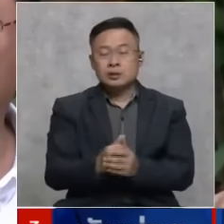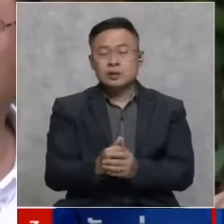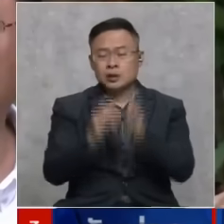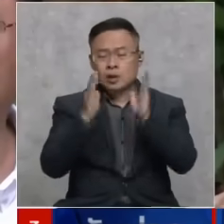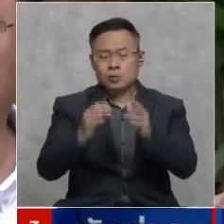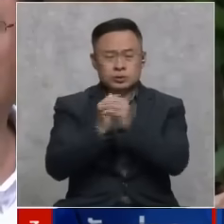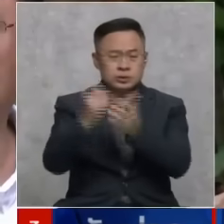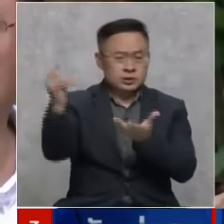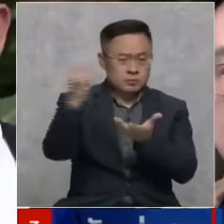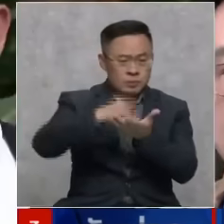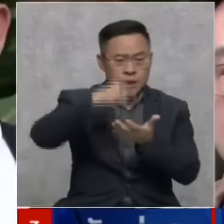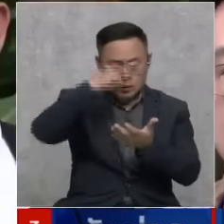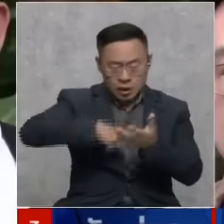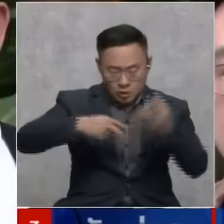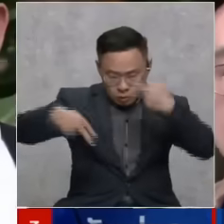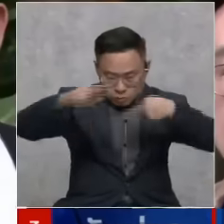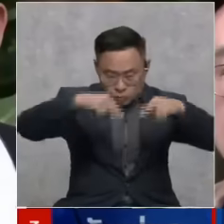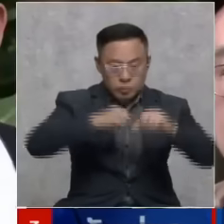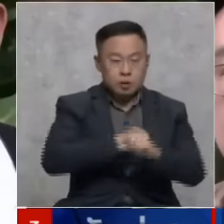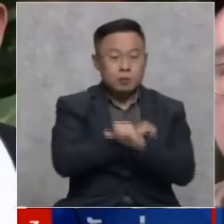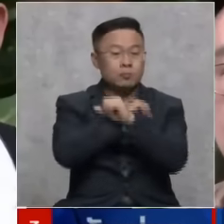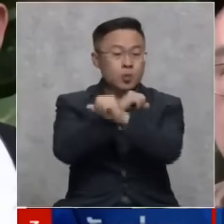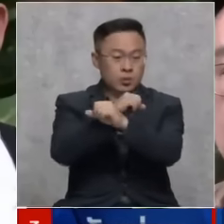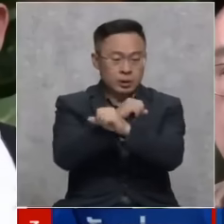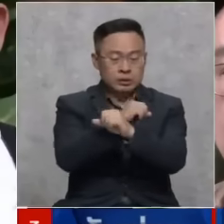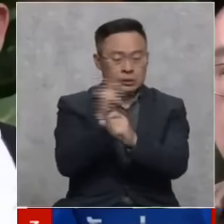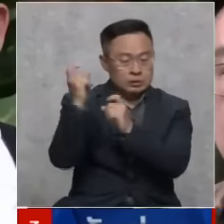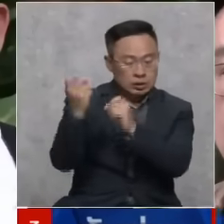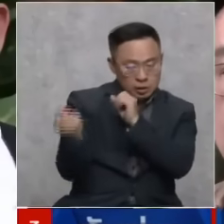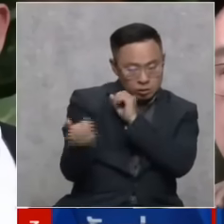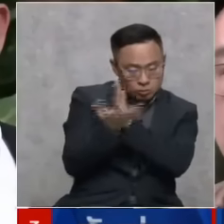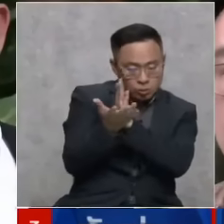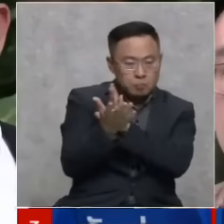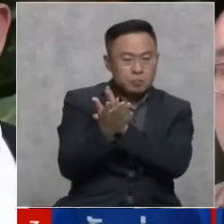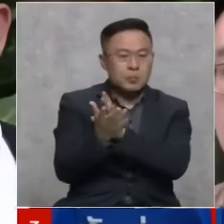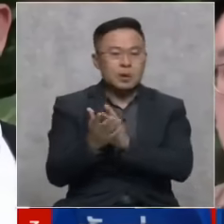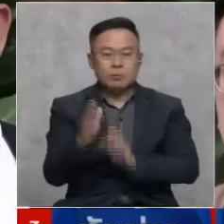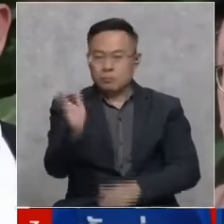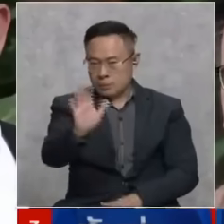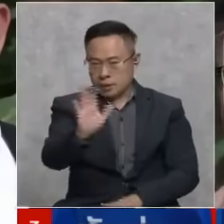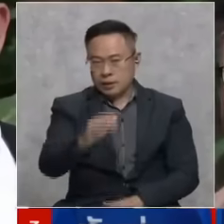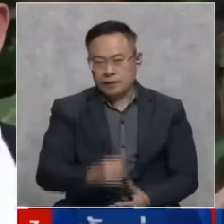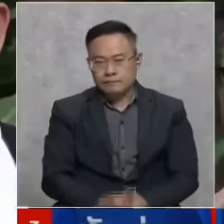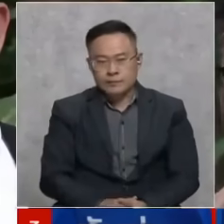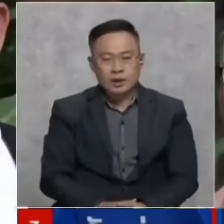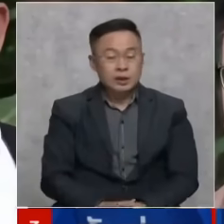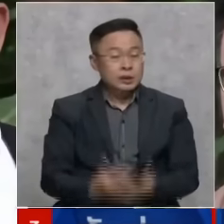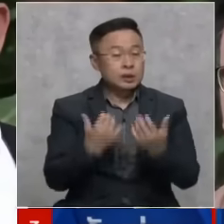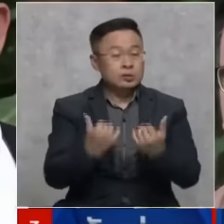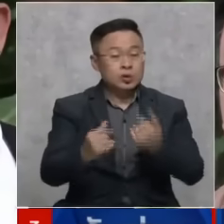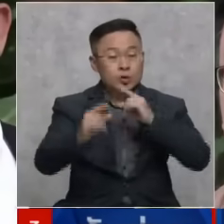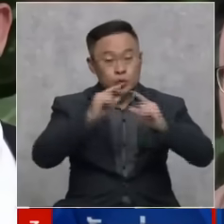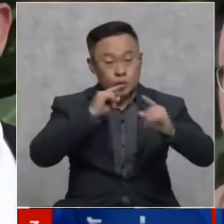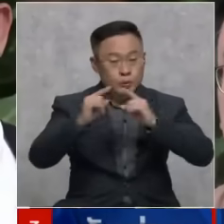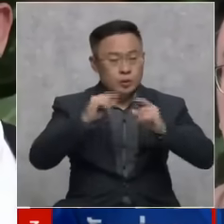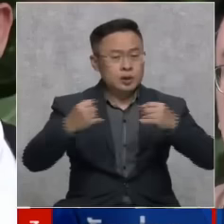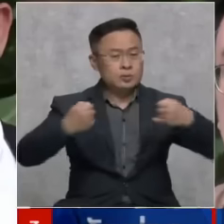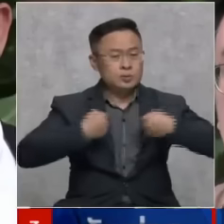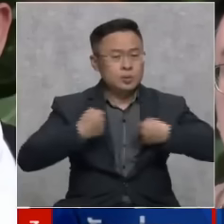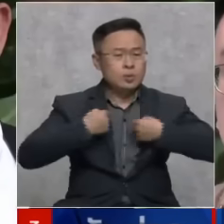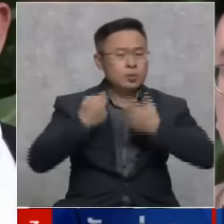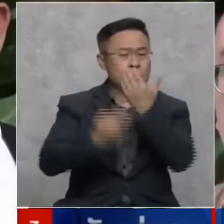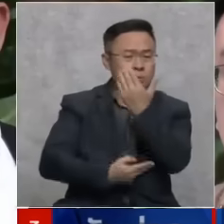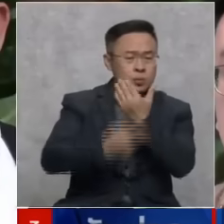ค่ะ ก็มีการพูดคุยกับทางด้านผู้ประกอบการบ้างแล้วก็เห็นการกระเตื้องของการทำ